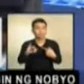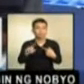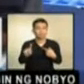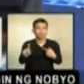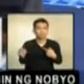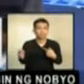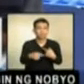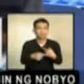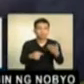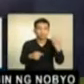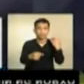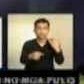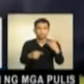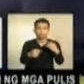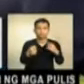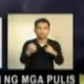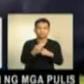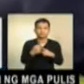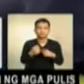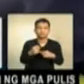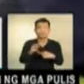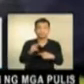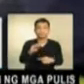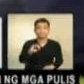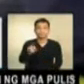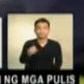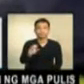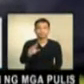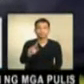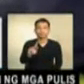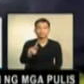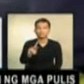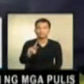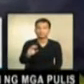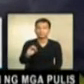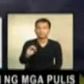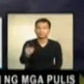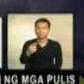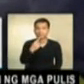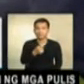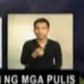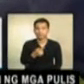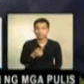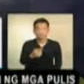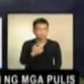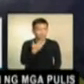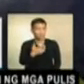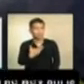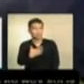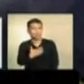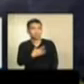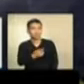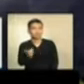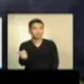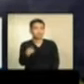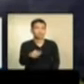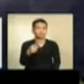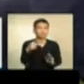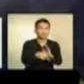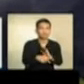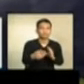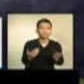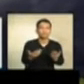Okay. Sino yung taga roon? Si Mujabo. Sino ito si Mujabo? Yun ang nag-personada sa kanya yung napatay nito. Okay.